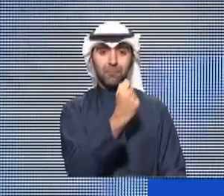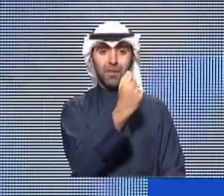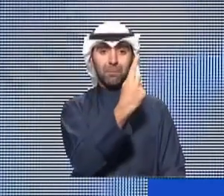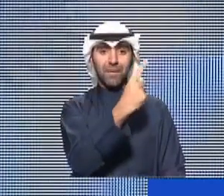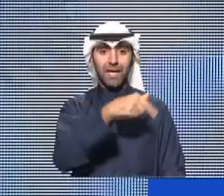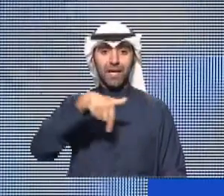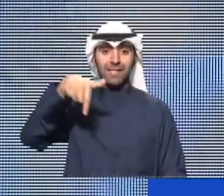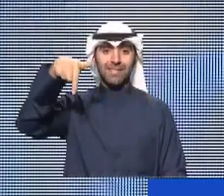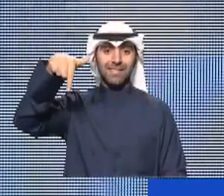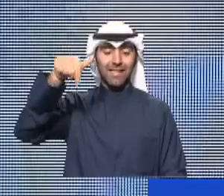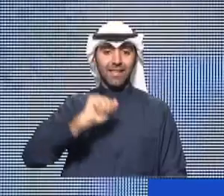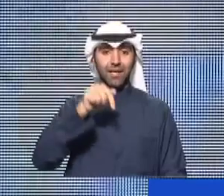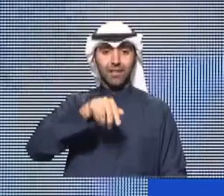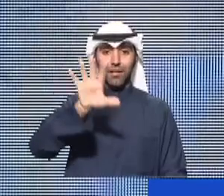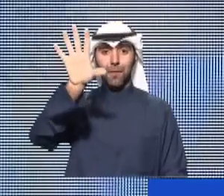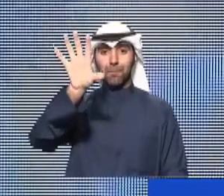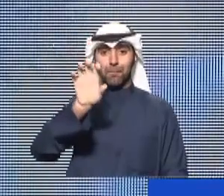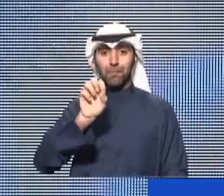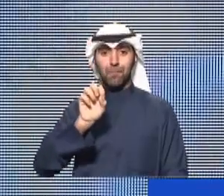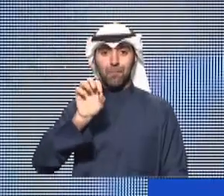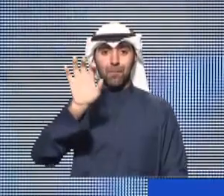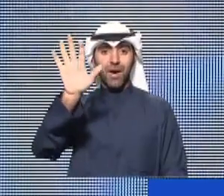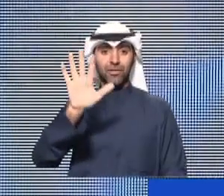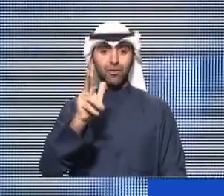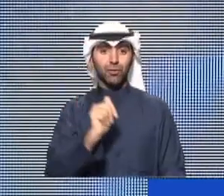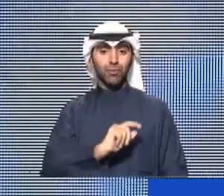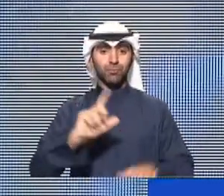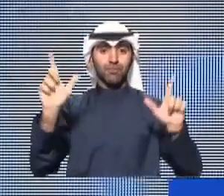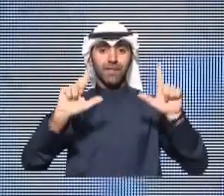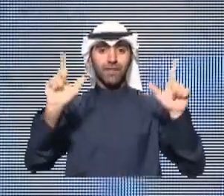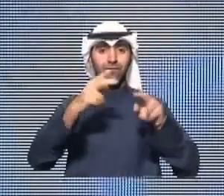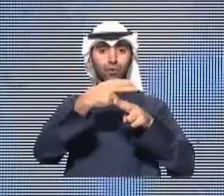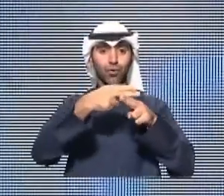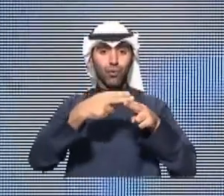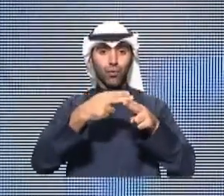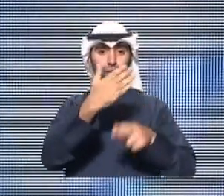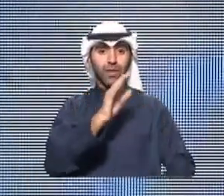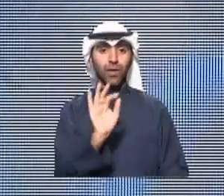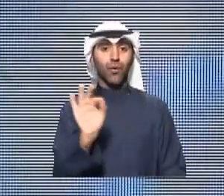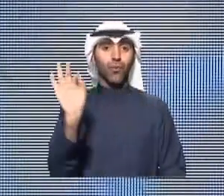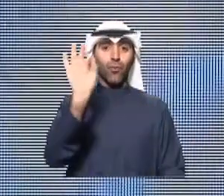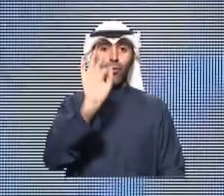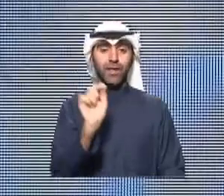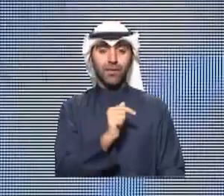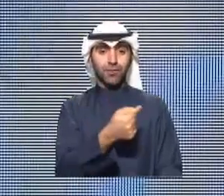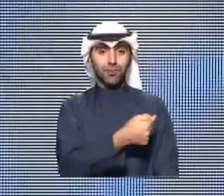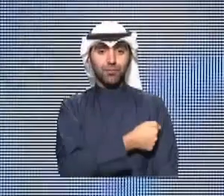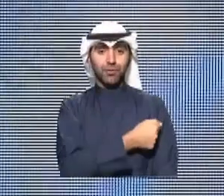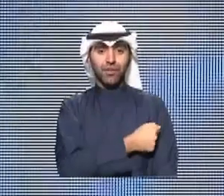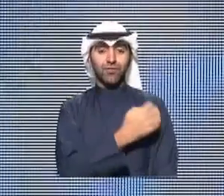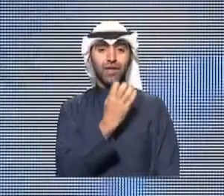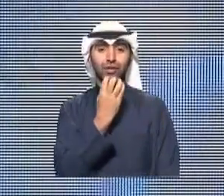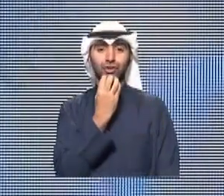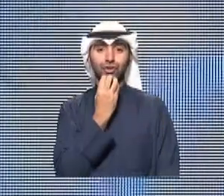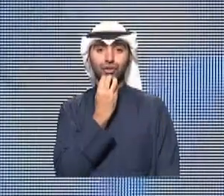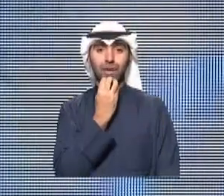تلفزيون دولة الكويت وعلى الحسابات الرسمية في مواقع التواصل الاجتماعي التابعة لوزارة الصحة،